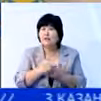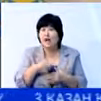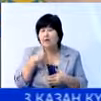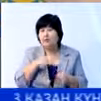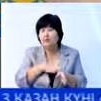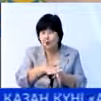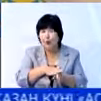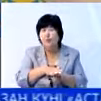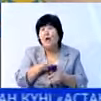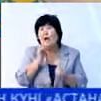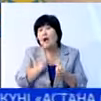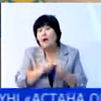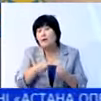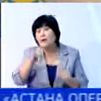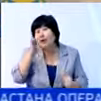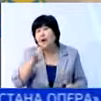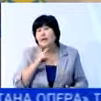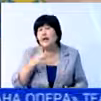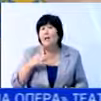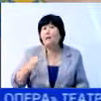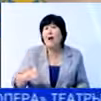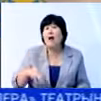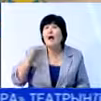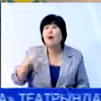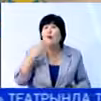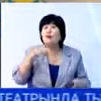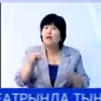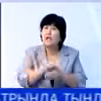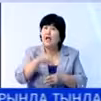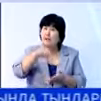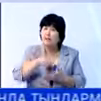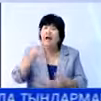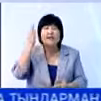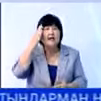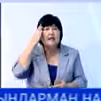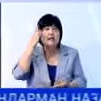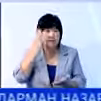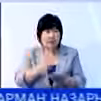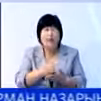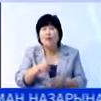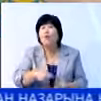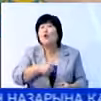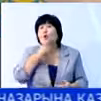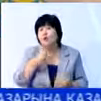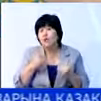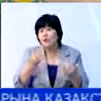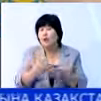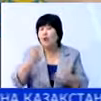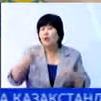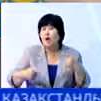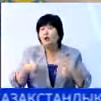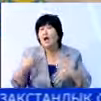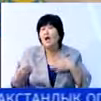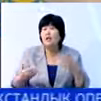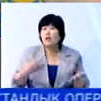толықтай. Себебі әрбір қазақ баласының өзінің тәрбиесінде бар, сана сезімінде бар, бұл үлкенді сыйлау деген. Дауласушы